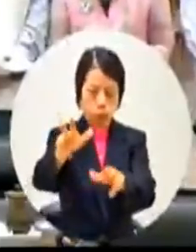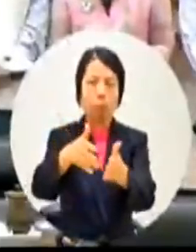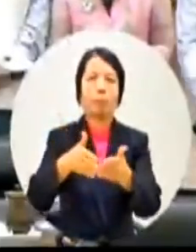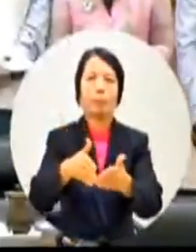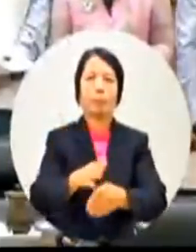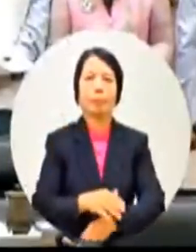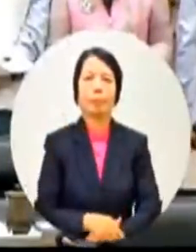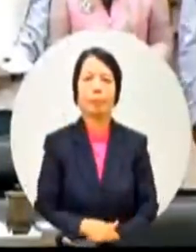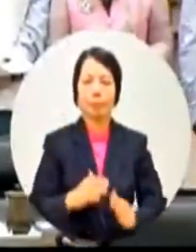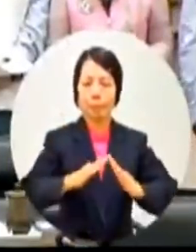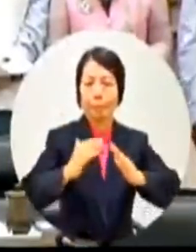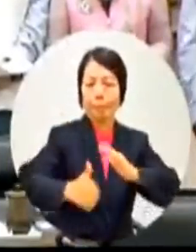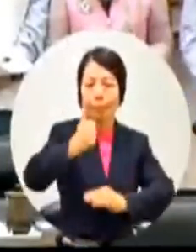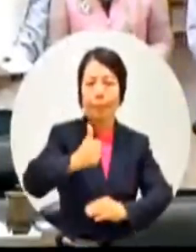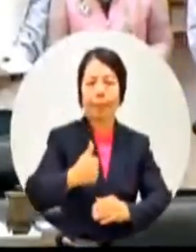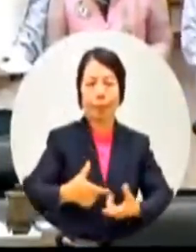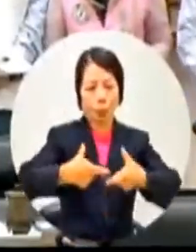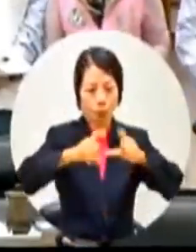复一下。